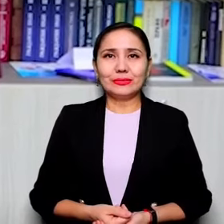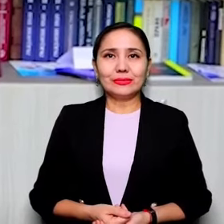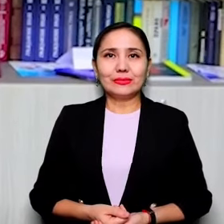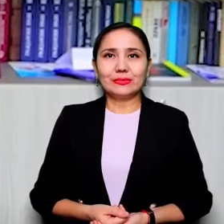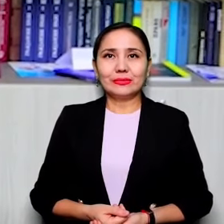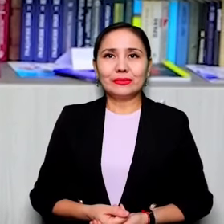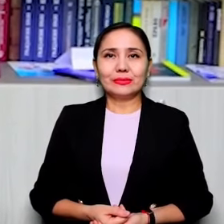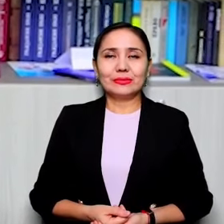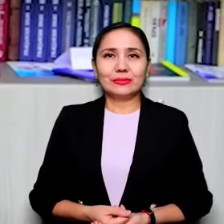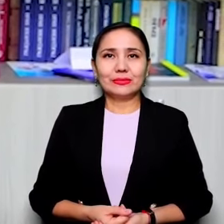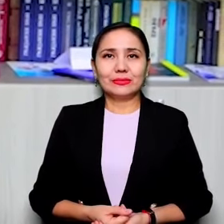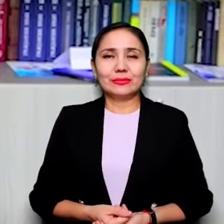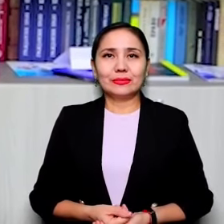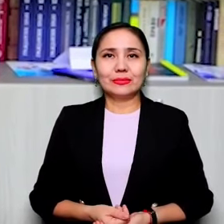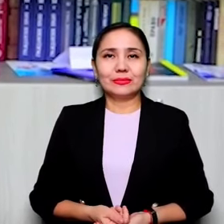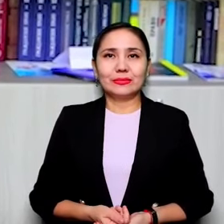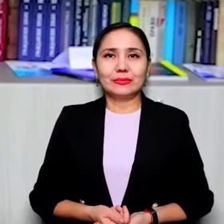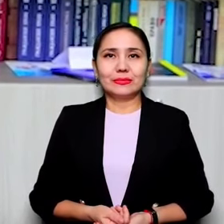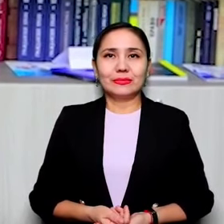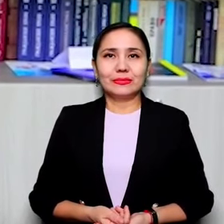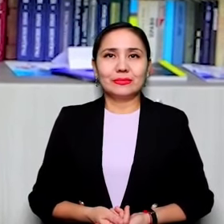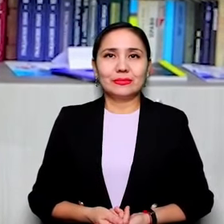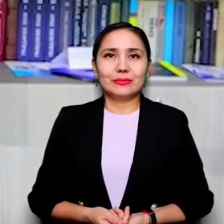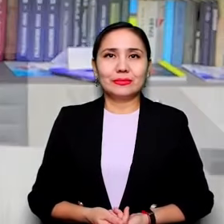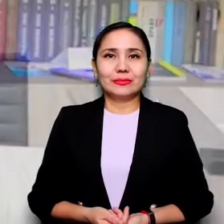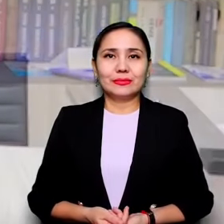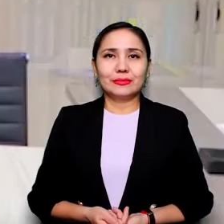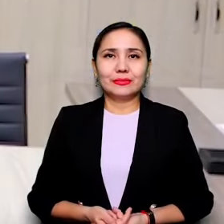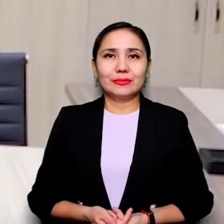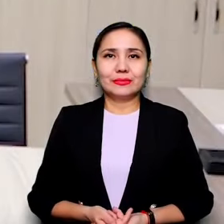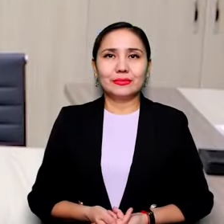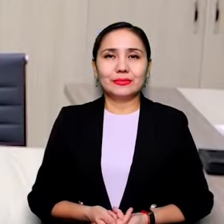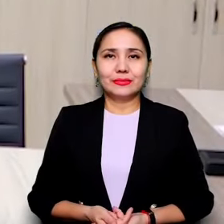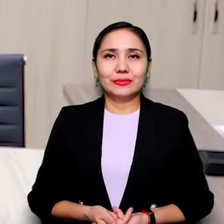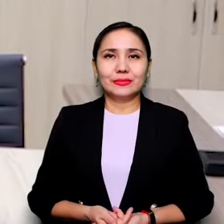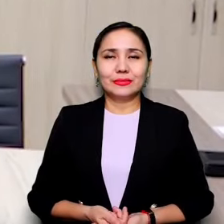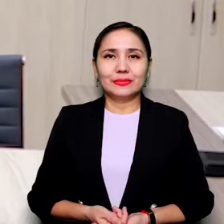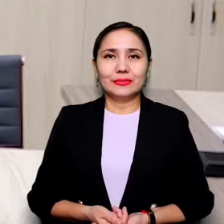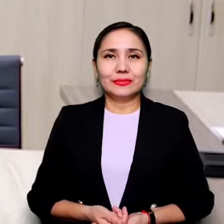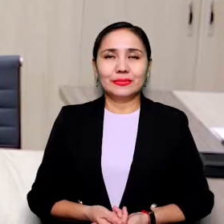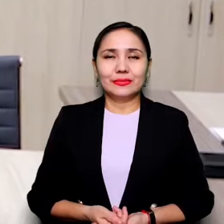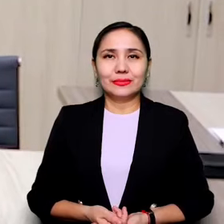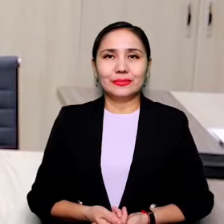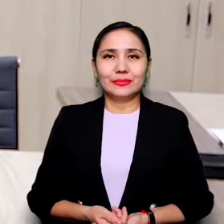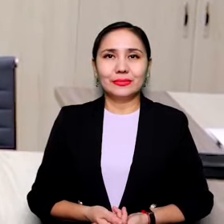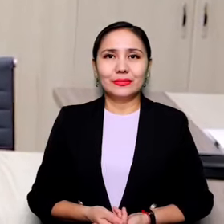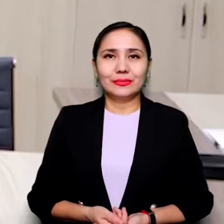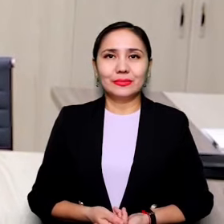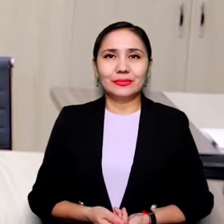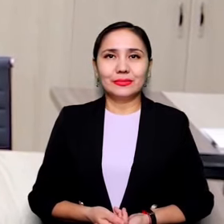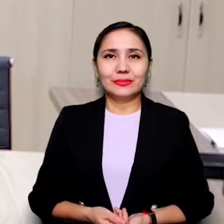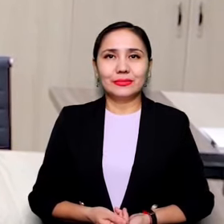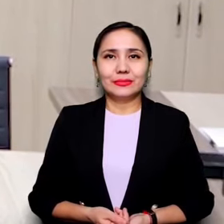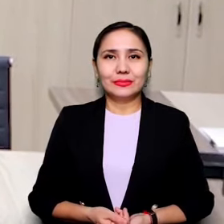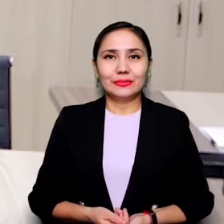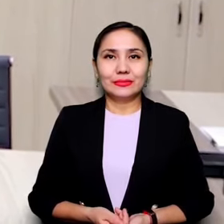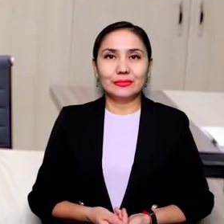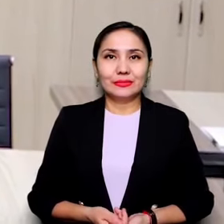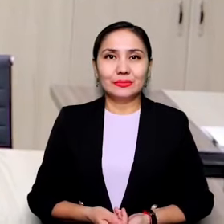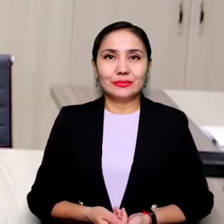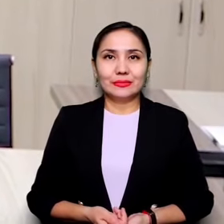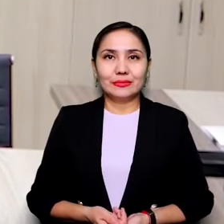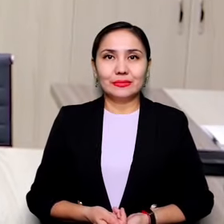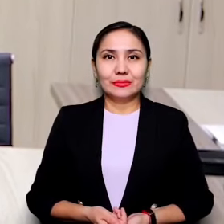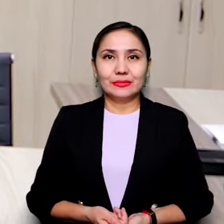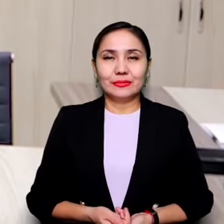qora shimdagi sochlari yoyilgan kotiba xonani tark etdi. Kotiba eshikni ochib xonaga kirdi. Oq ko'ylak va shim